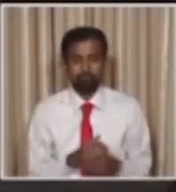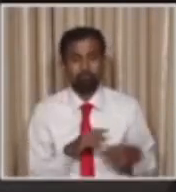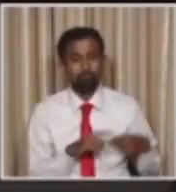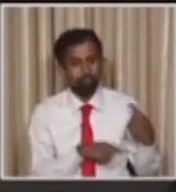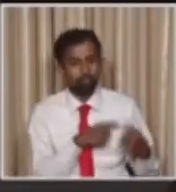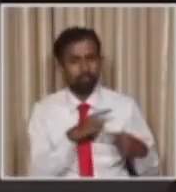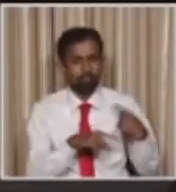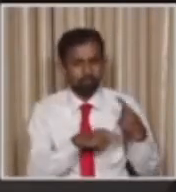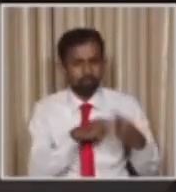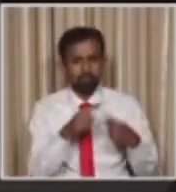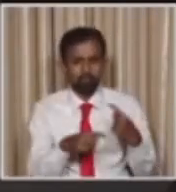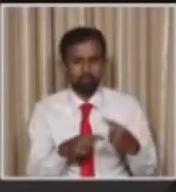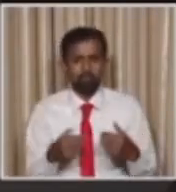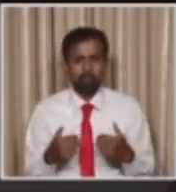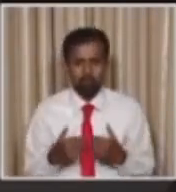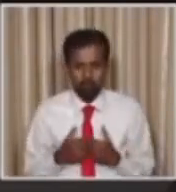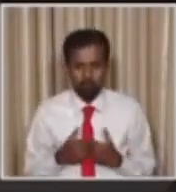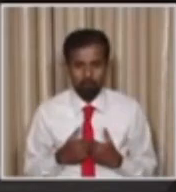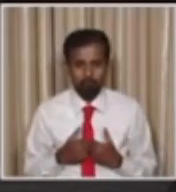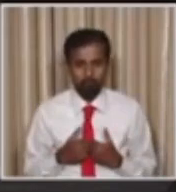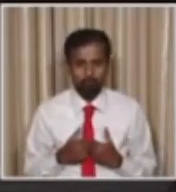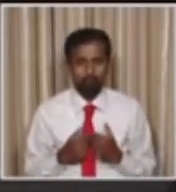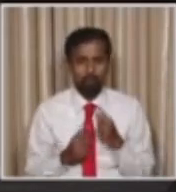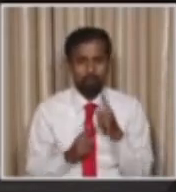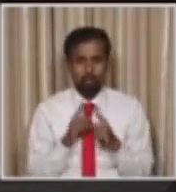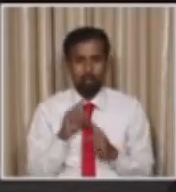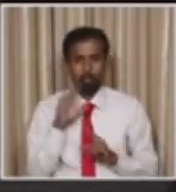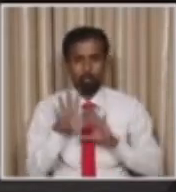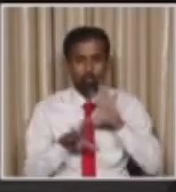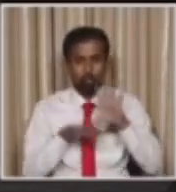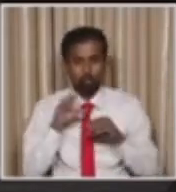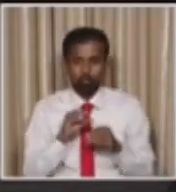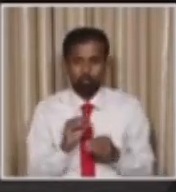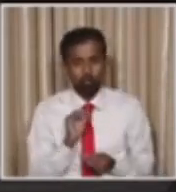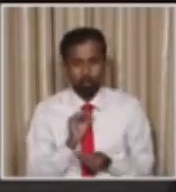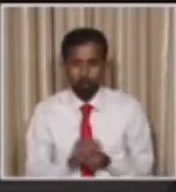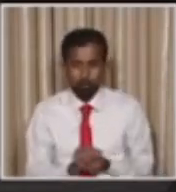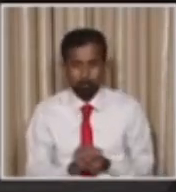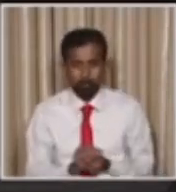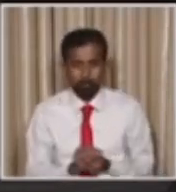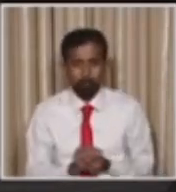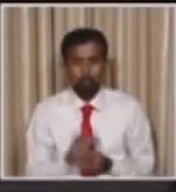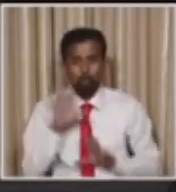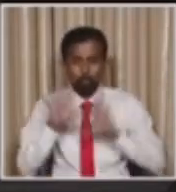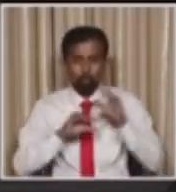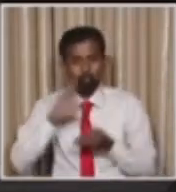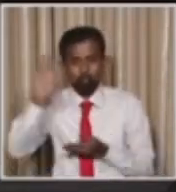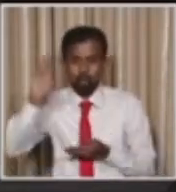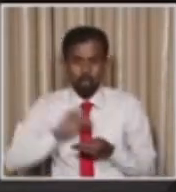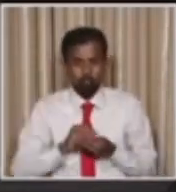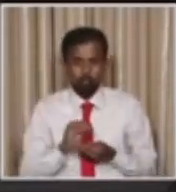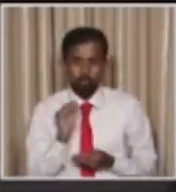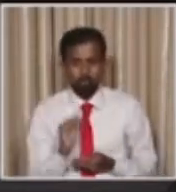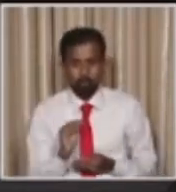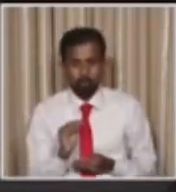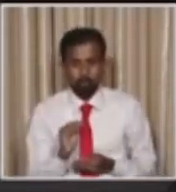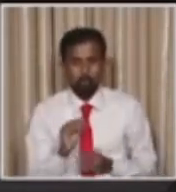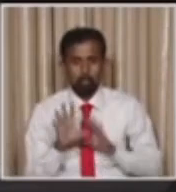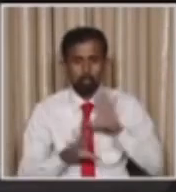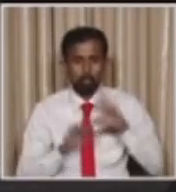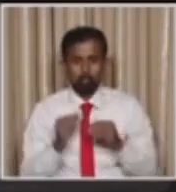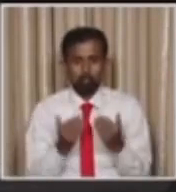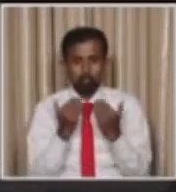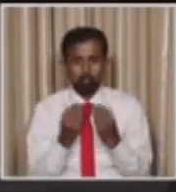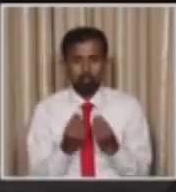දිගටම මේ අපි කතා කරන තොරතුරු ආවනම් මම කියන්නේ තොරතුරු ලැබුණනම් ඒ තොරතුරු වලට